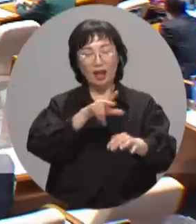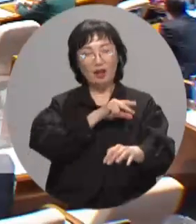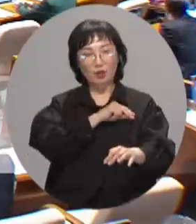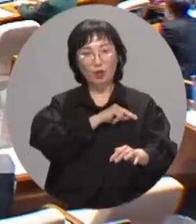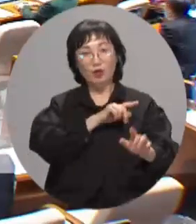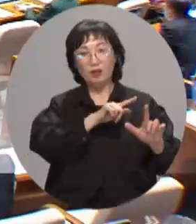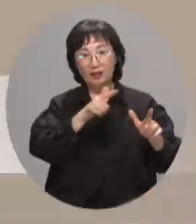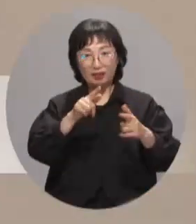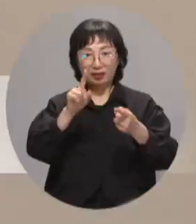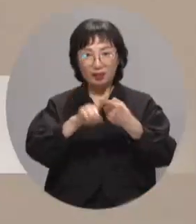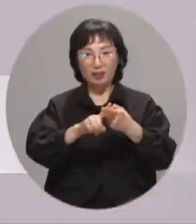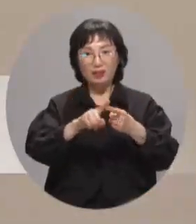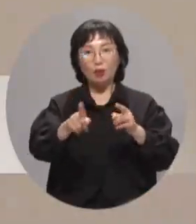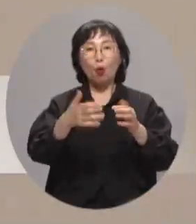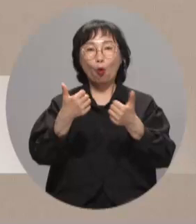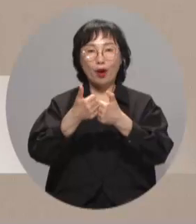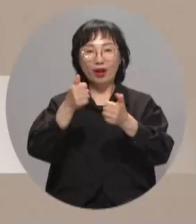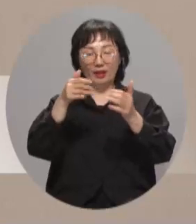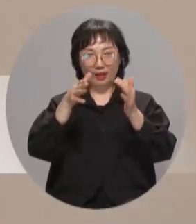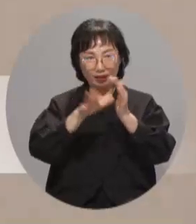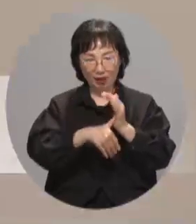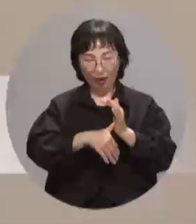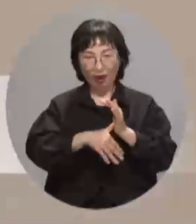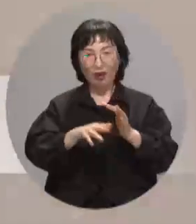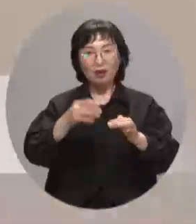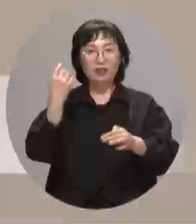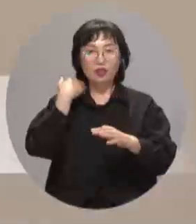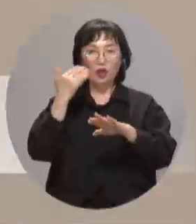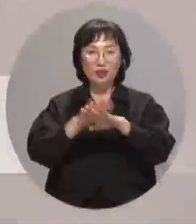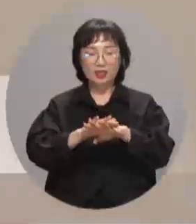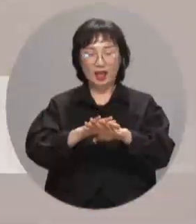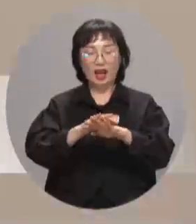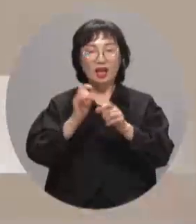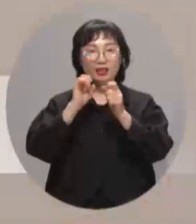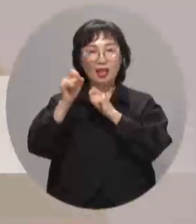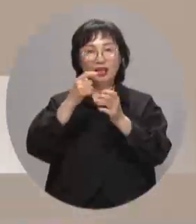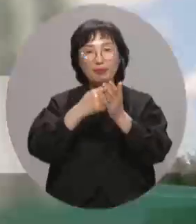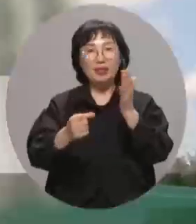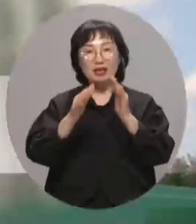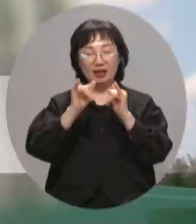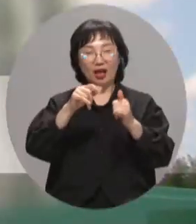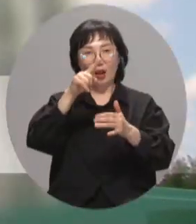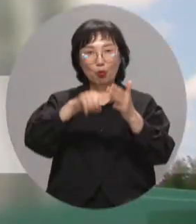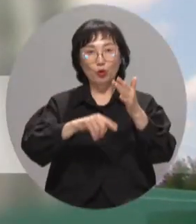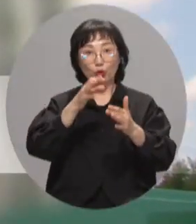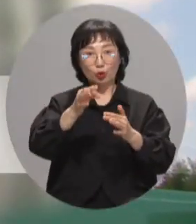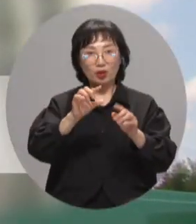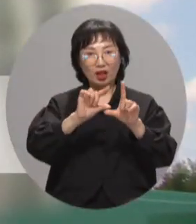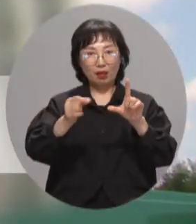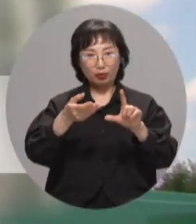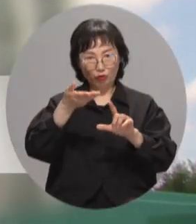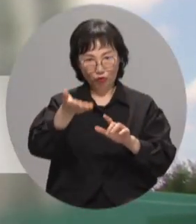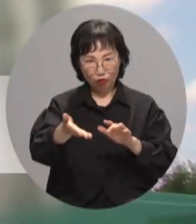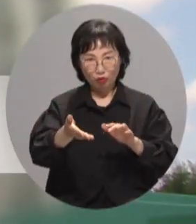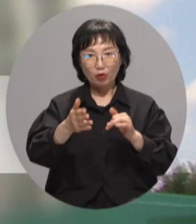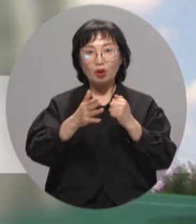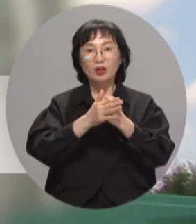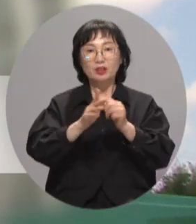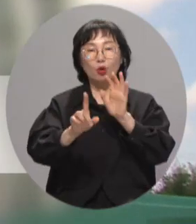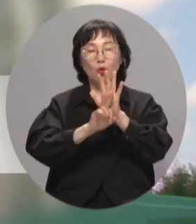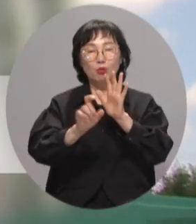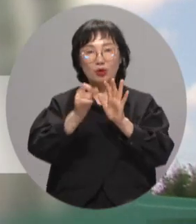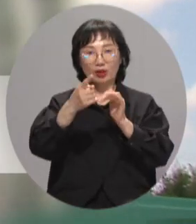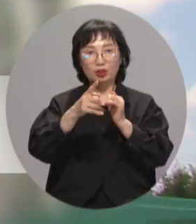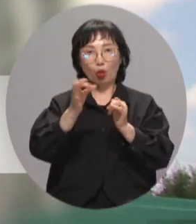오늘 국회 본회의에서 공공기관이 전세 사기 피해자에게 보증금 일부를 주고 주택 경공매를 통해